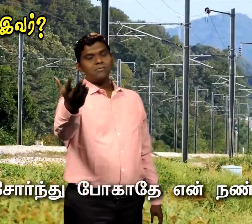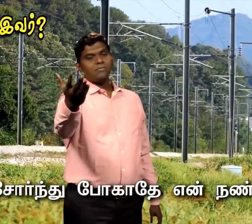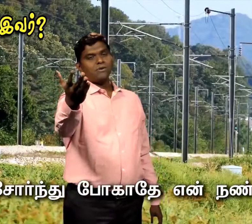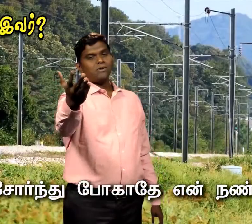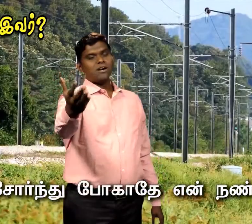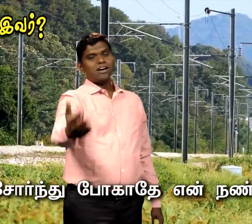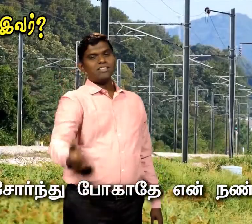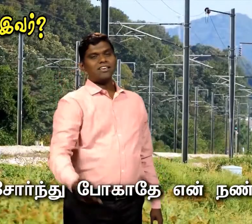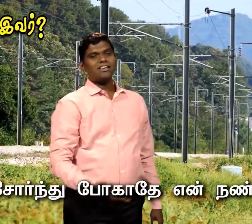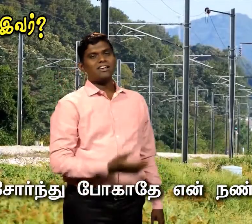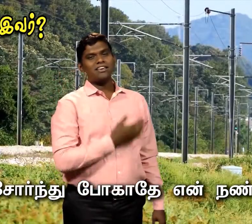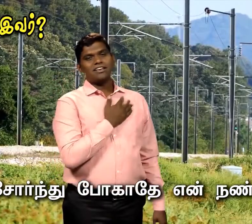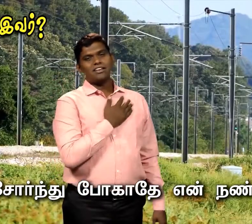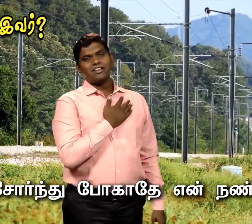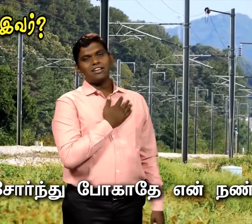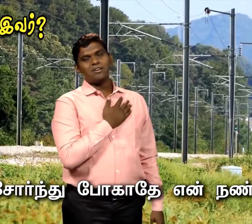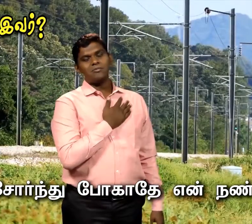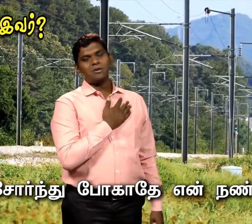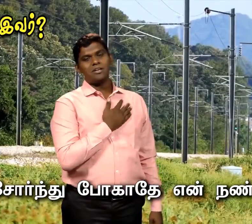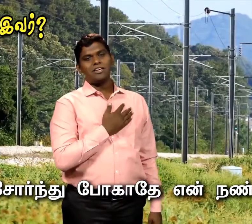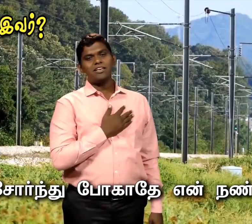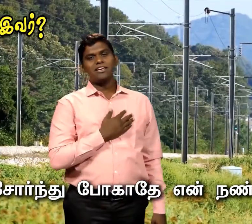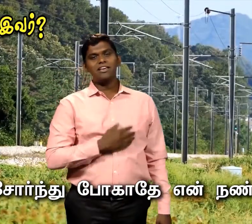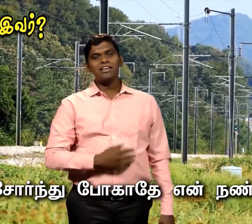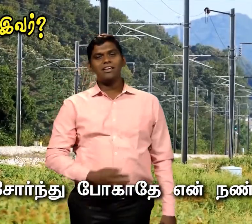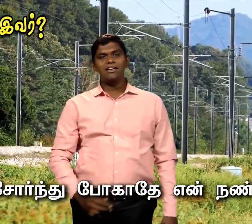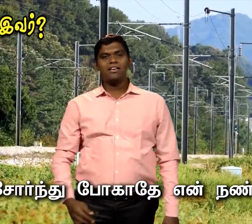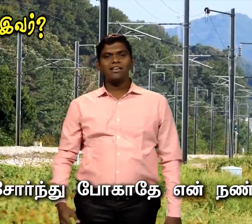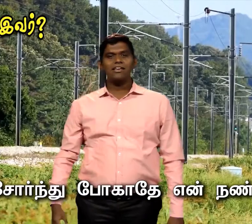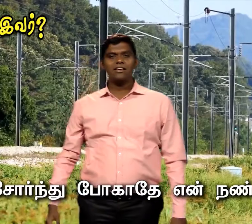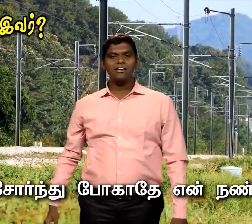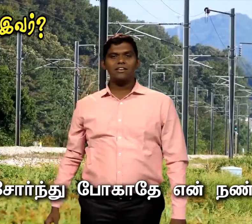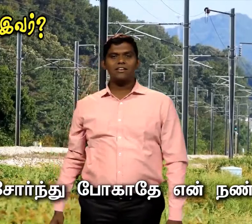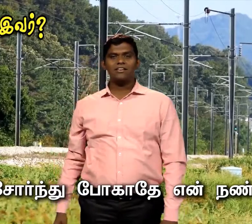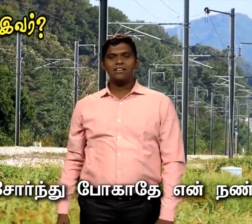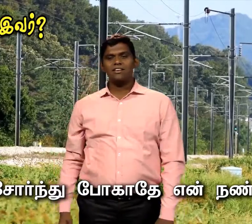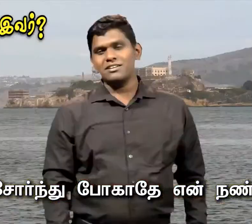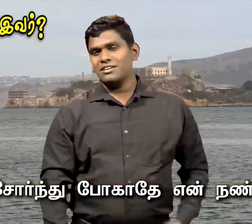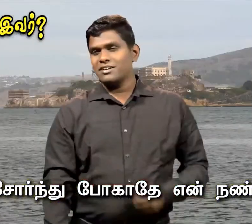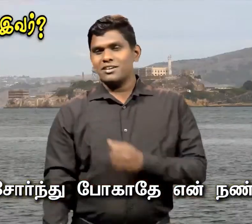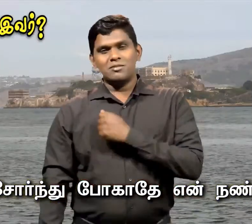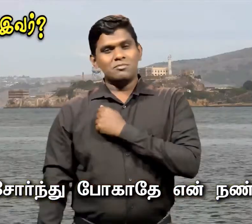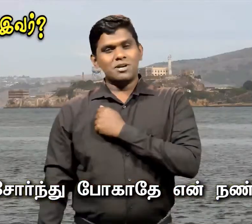சொந்து போகதே என் நண்பரே,